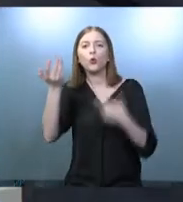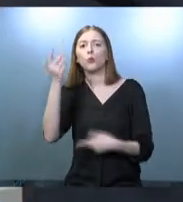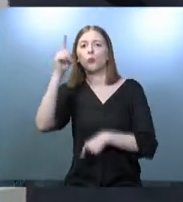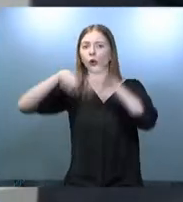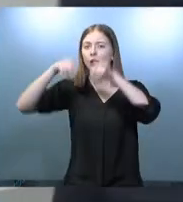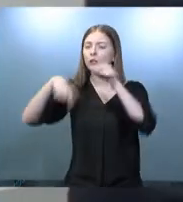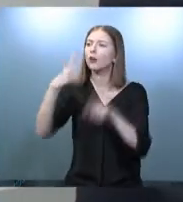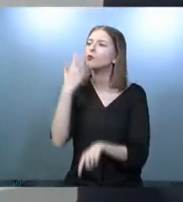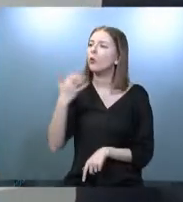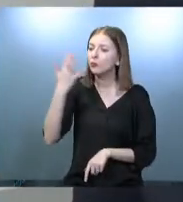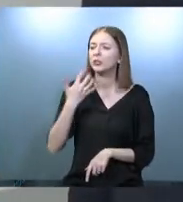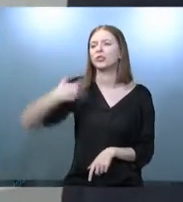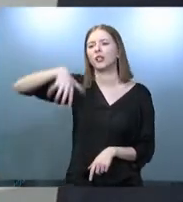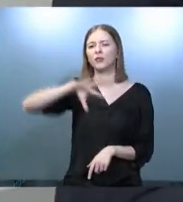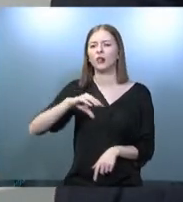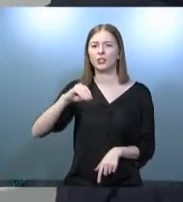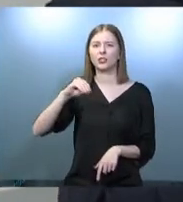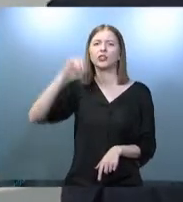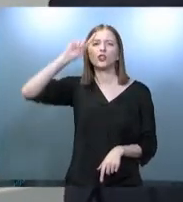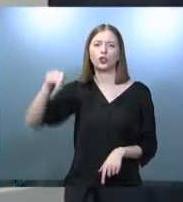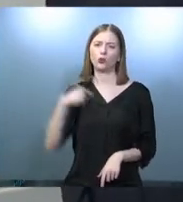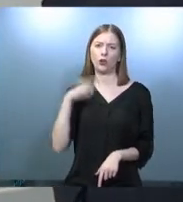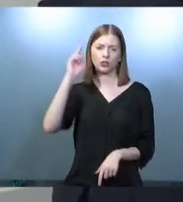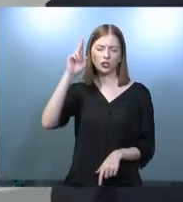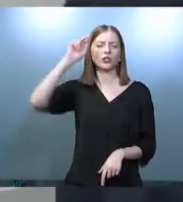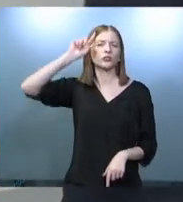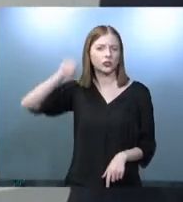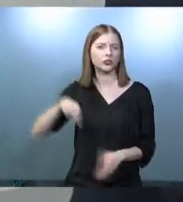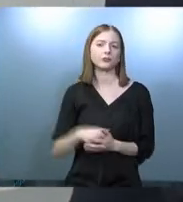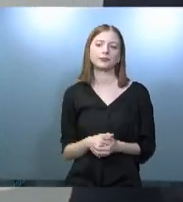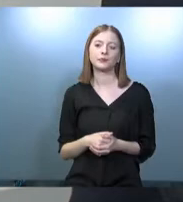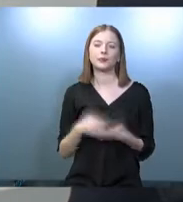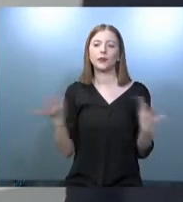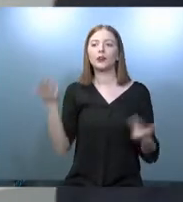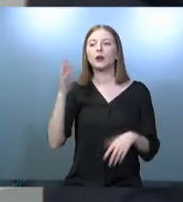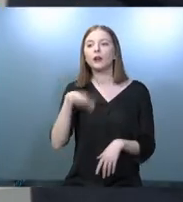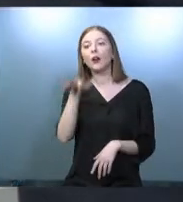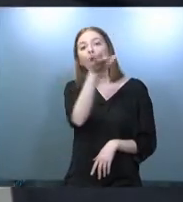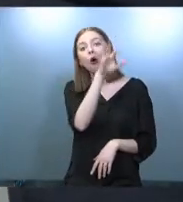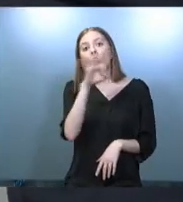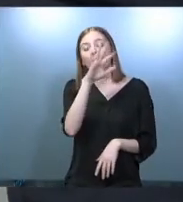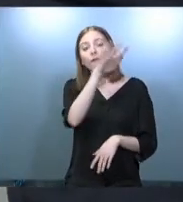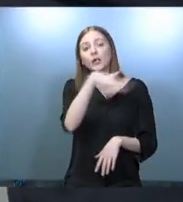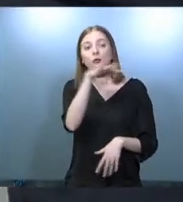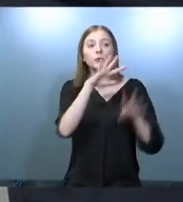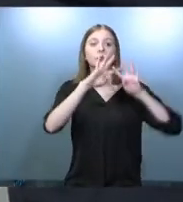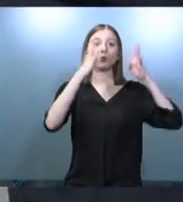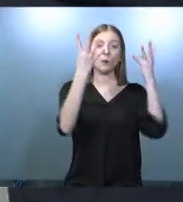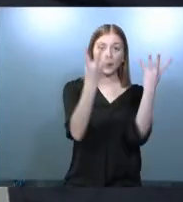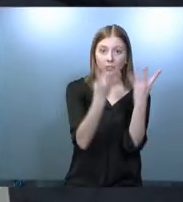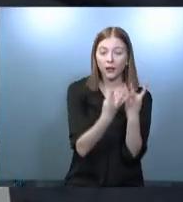ar šią laidą, tai tikrai apie mane žino. Aš pristatau mūsų rinkimų, visuomeninį rinkimų komitetą už Kėdainių krašto